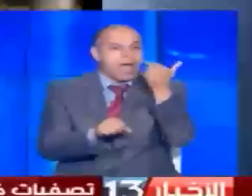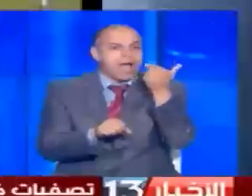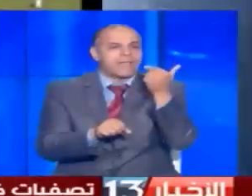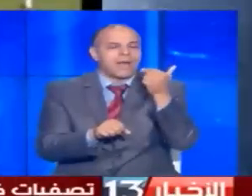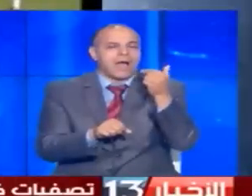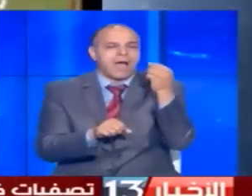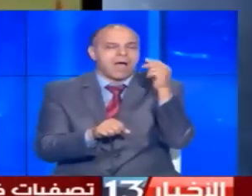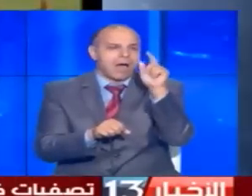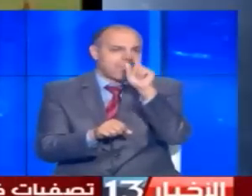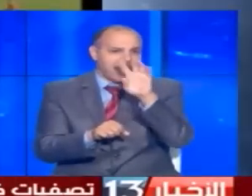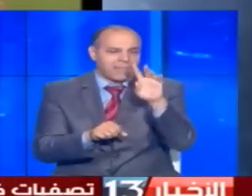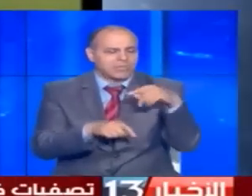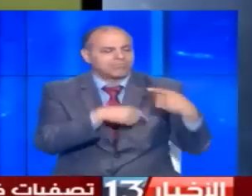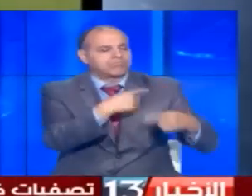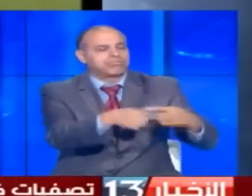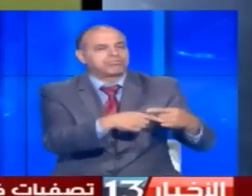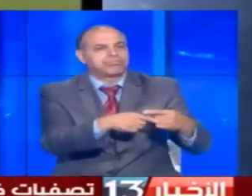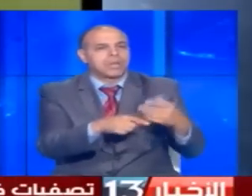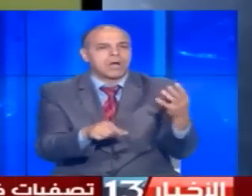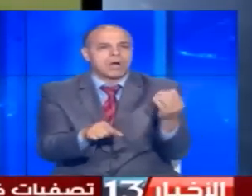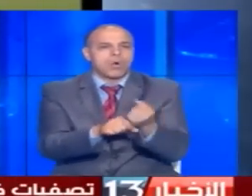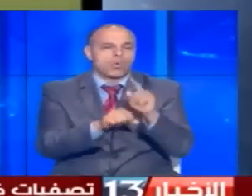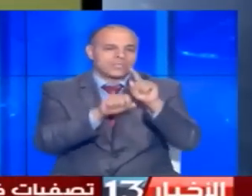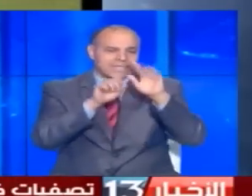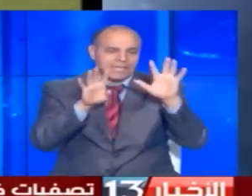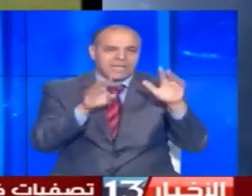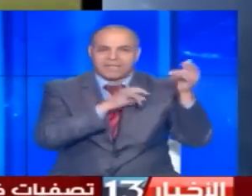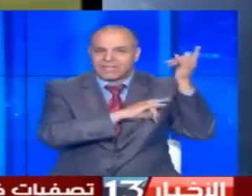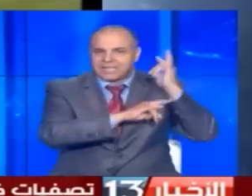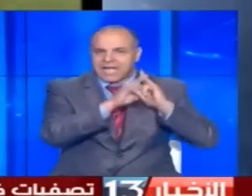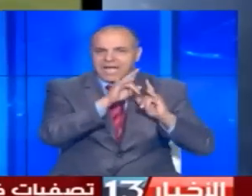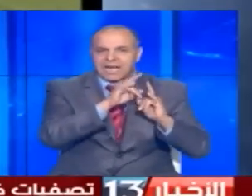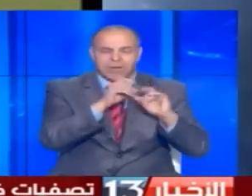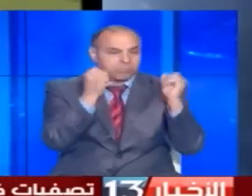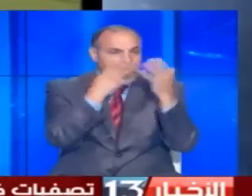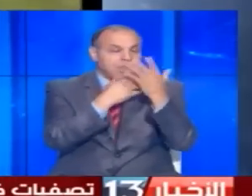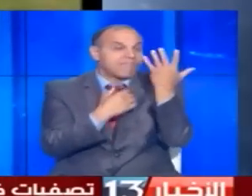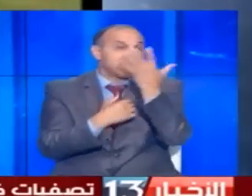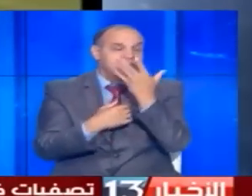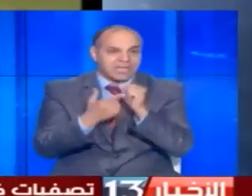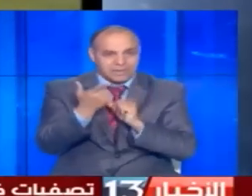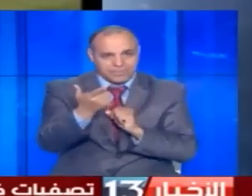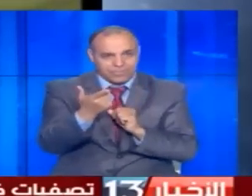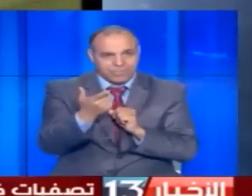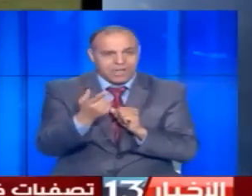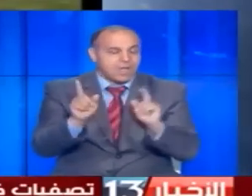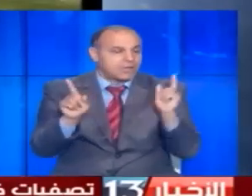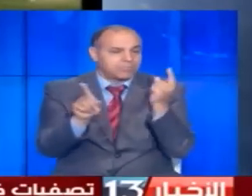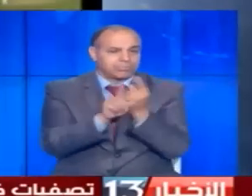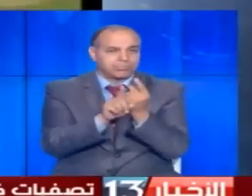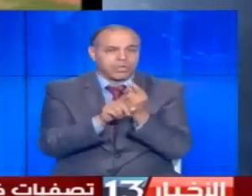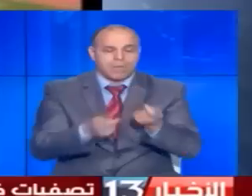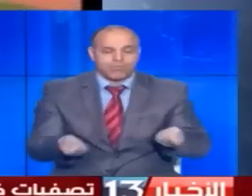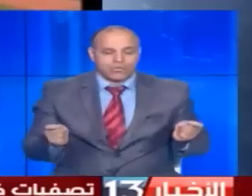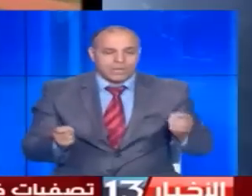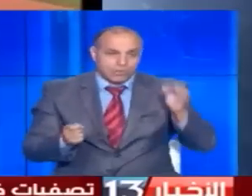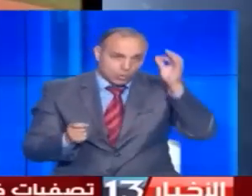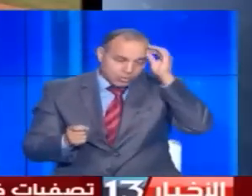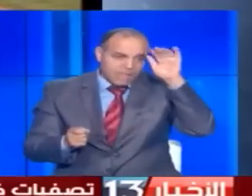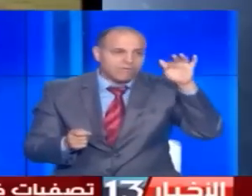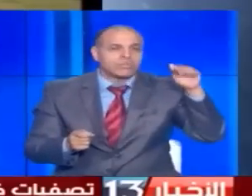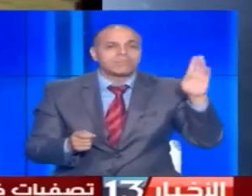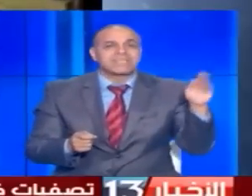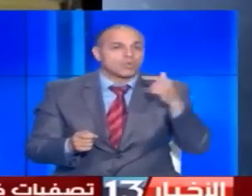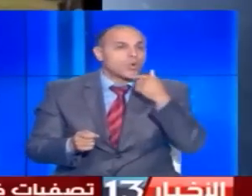تأهله 14 على التوالي والتاسع عشر في تاريخه للحدث القاري. وإثر اللقاء قال مدرب المنتخب فوزي